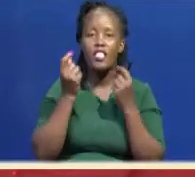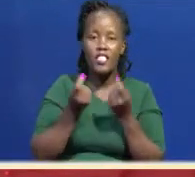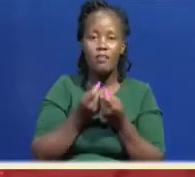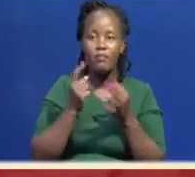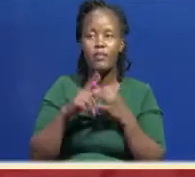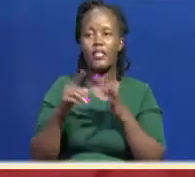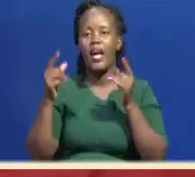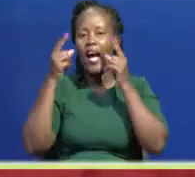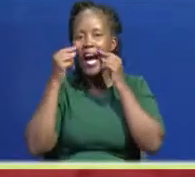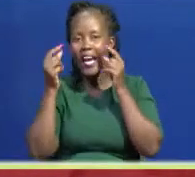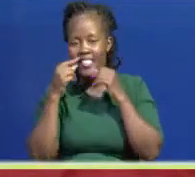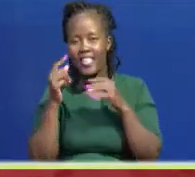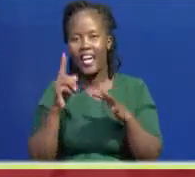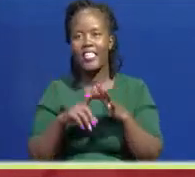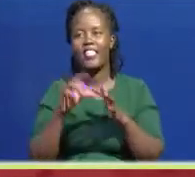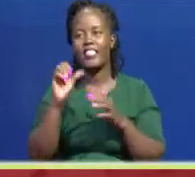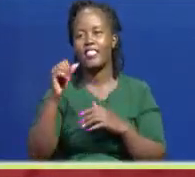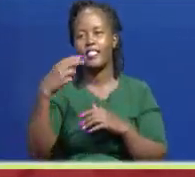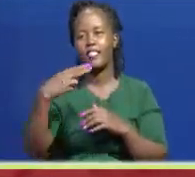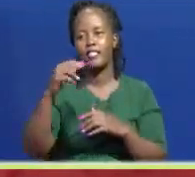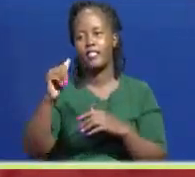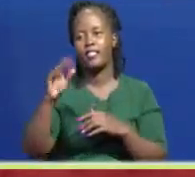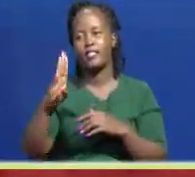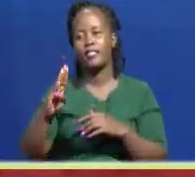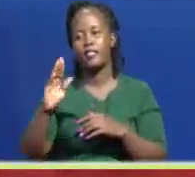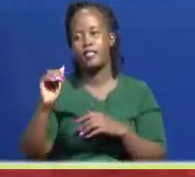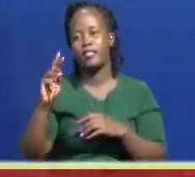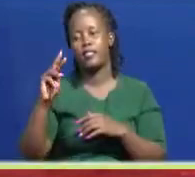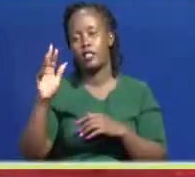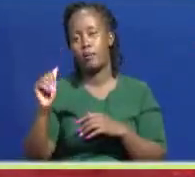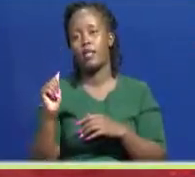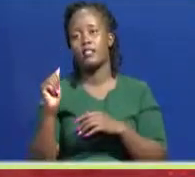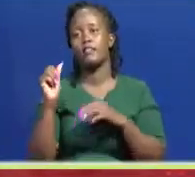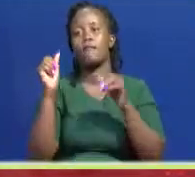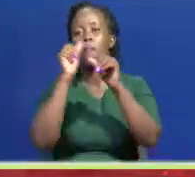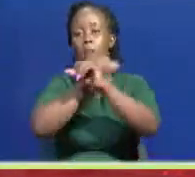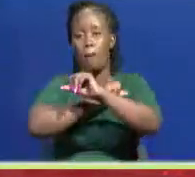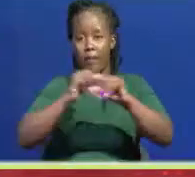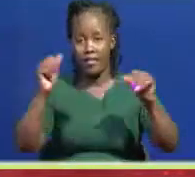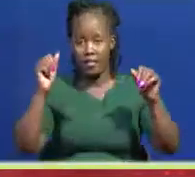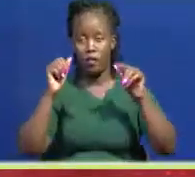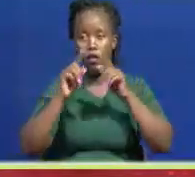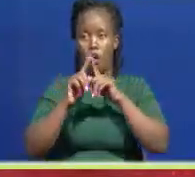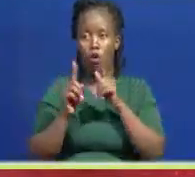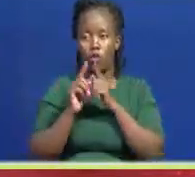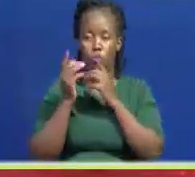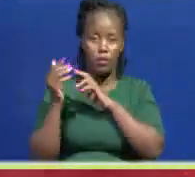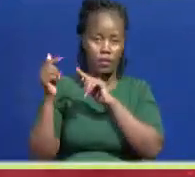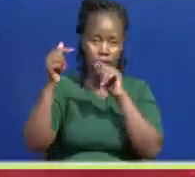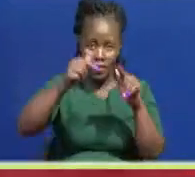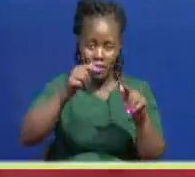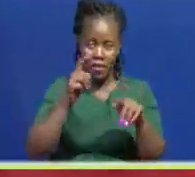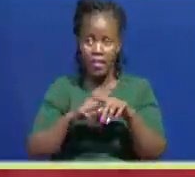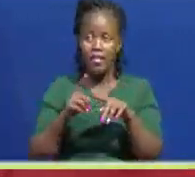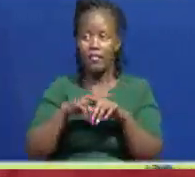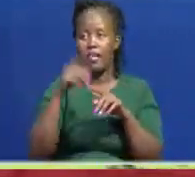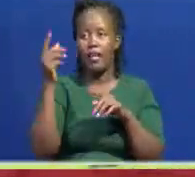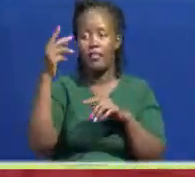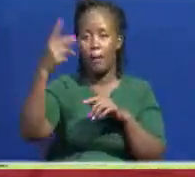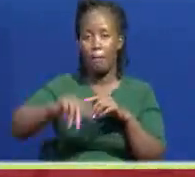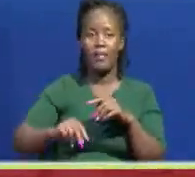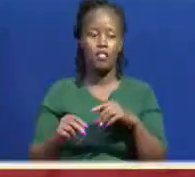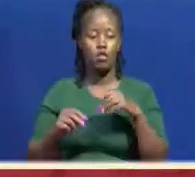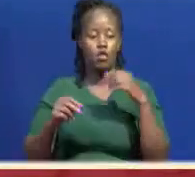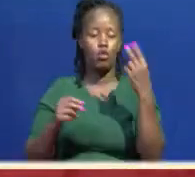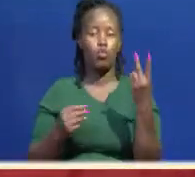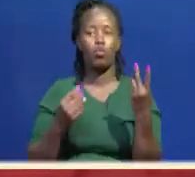Taska, Shabana. The president was in attendance as Ingwe Select beat Spanish fourth tier side Ramasa 2-1